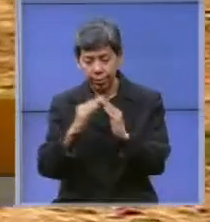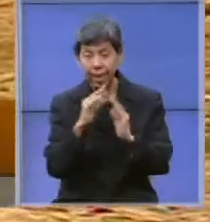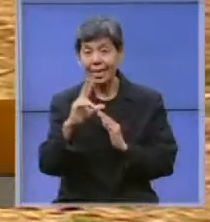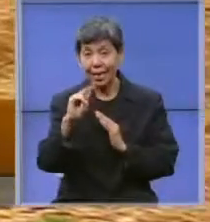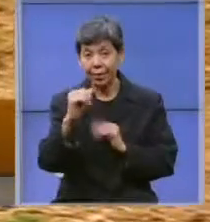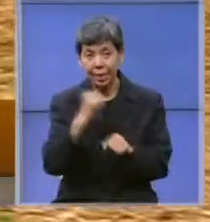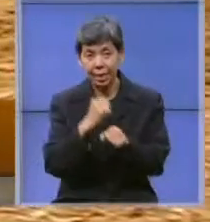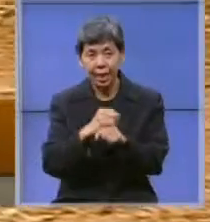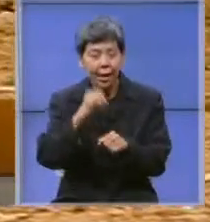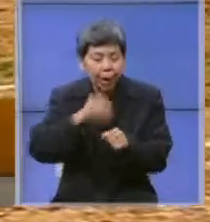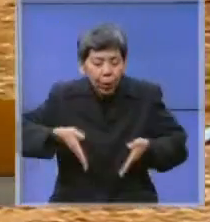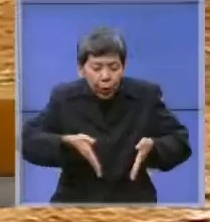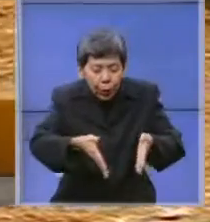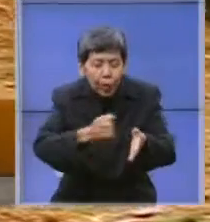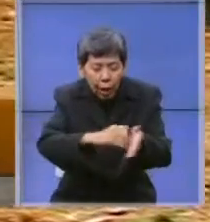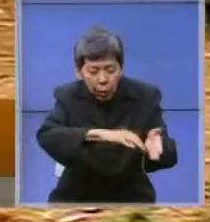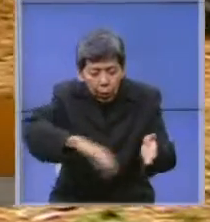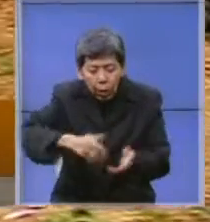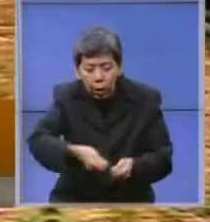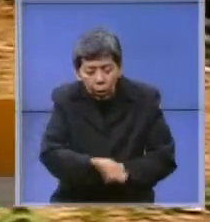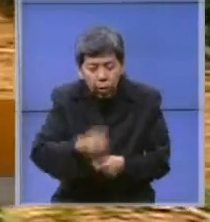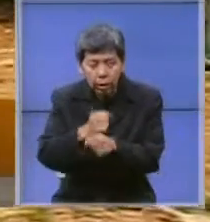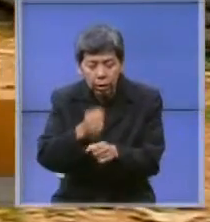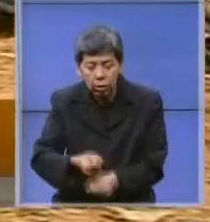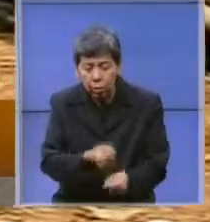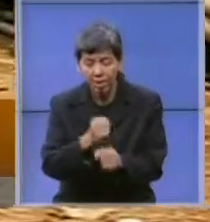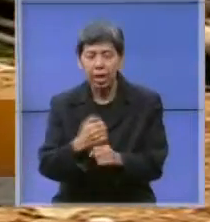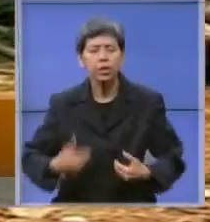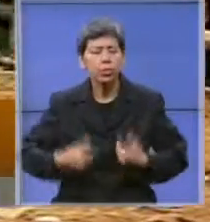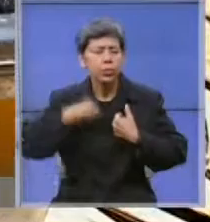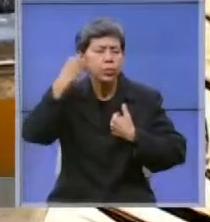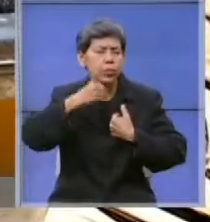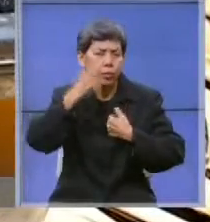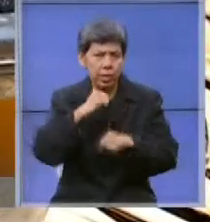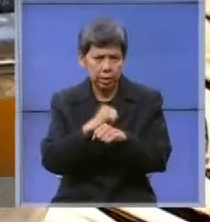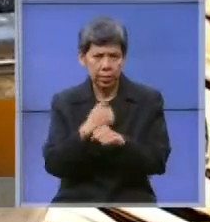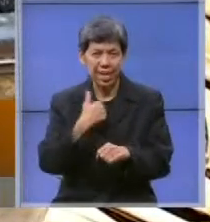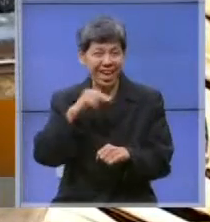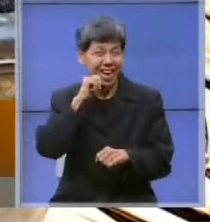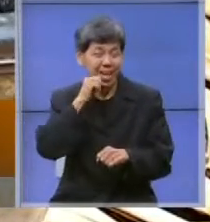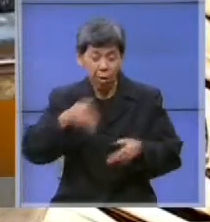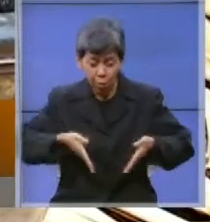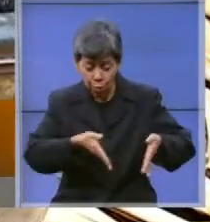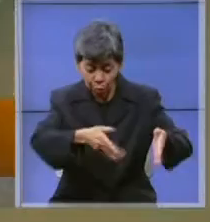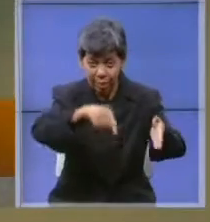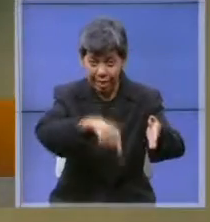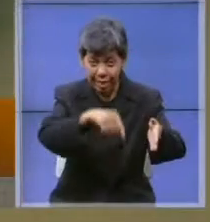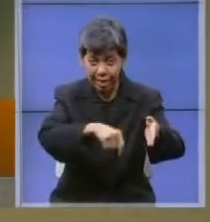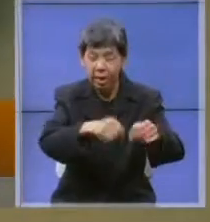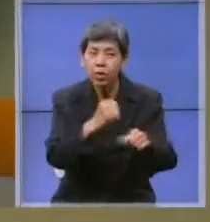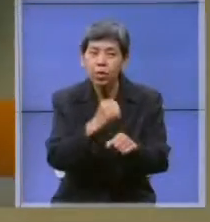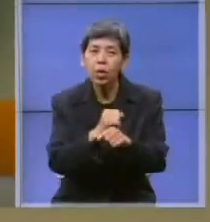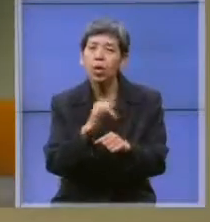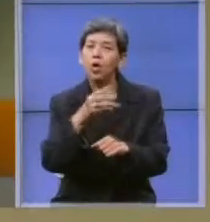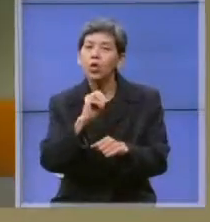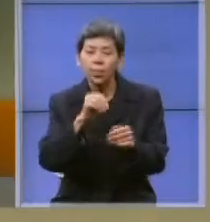องตักน้ำที่เหลืออยู่ก้นคลองมาเก็บไว้ในถังน้ำเพื่อไว้ใช้ในชีวิตประจำวันหลังจากน้ำในคลองบางเคียนซึ่งเป็นคลองสาขาของแม่น้ำยม